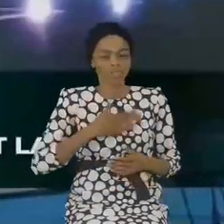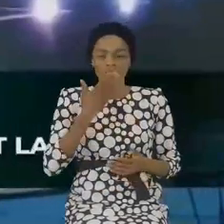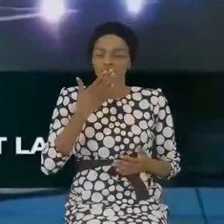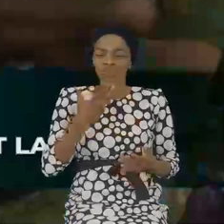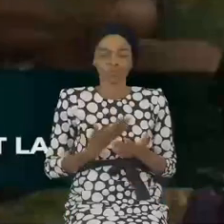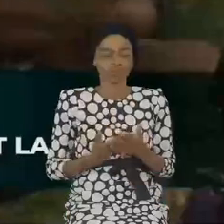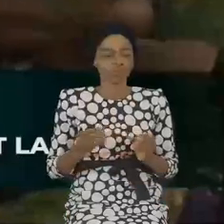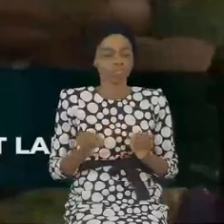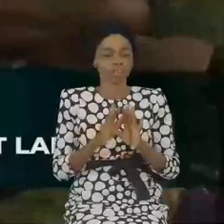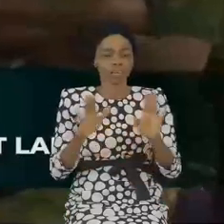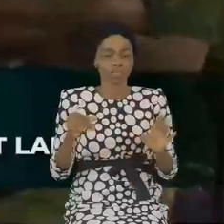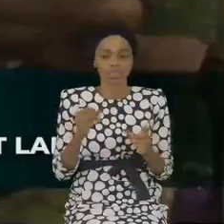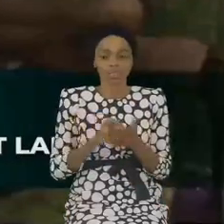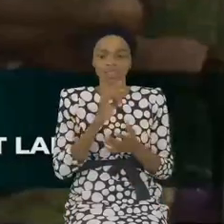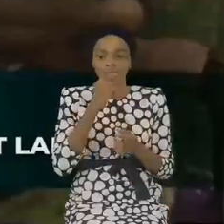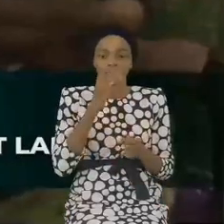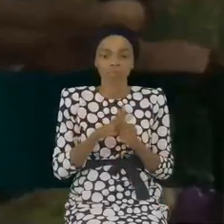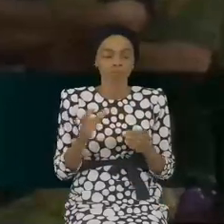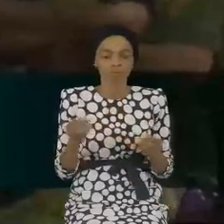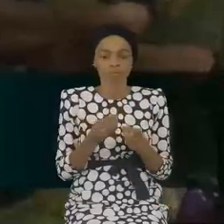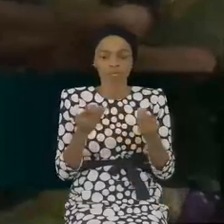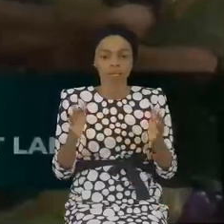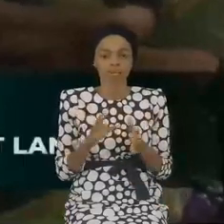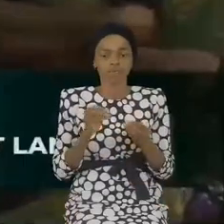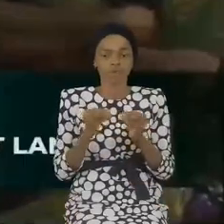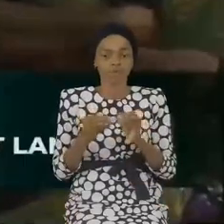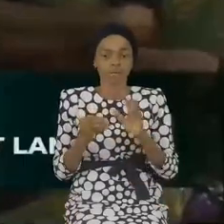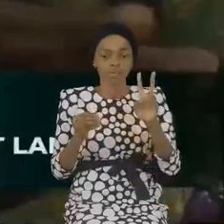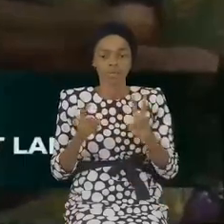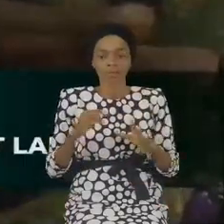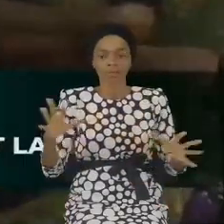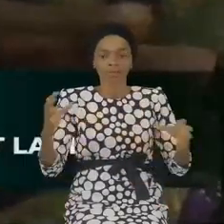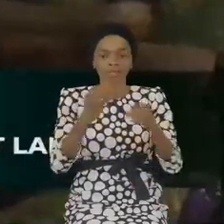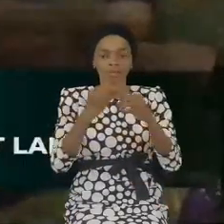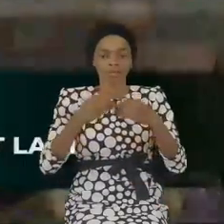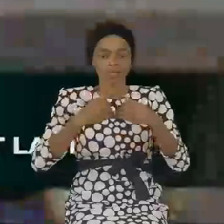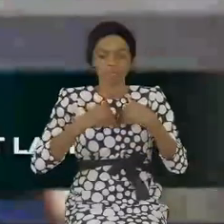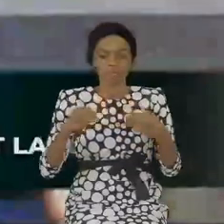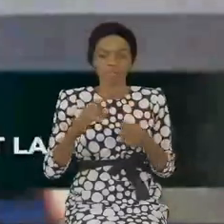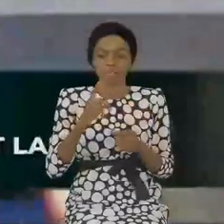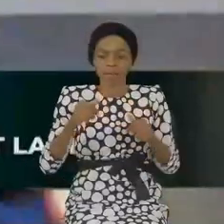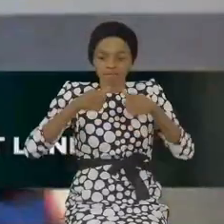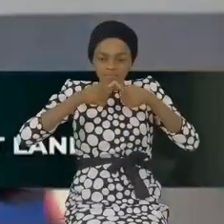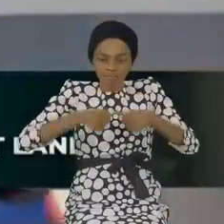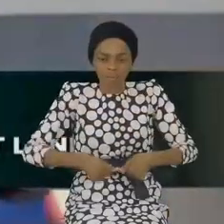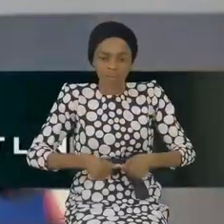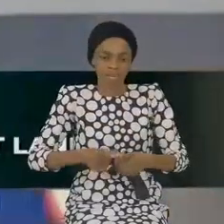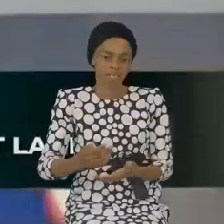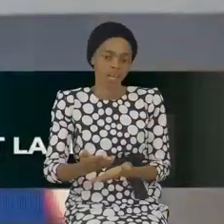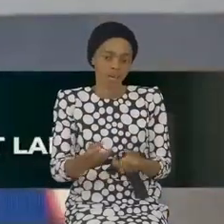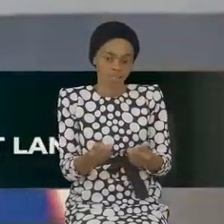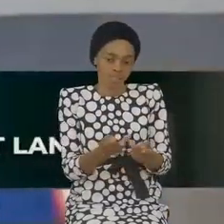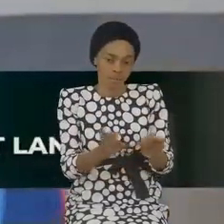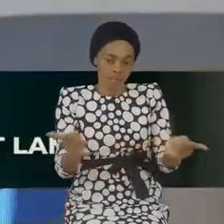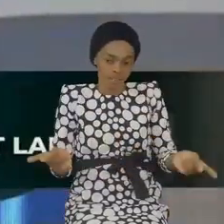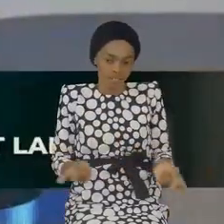chose, la terre promise. Troisièmement, posséder une part permanente dans le pays parfait. Vous devez